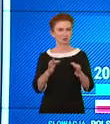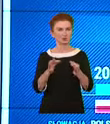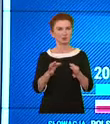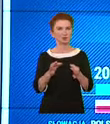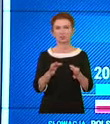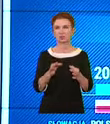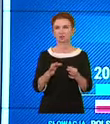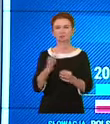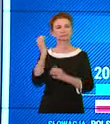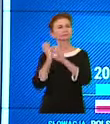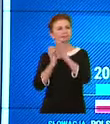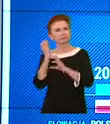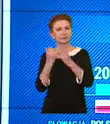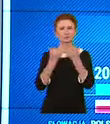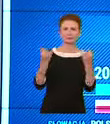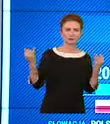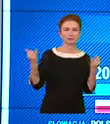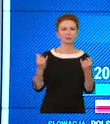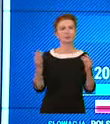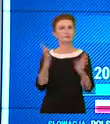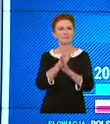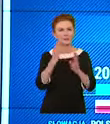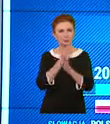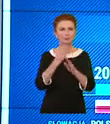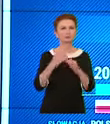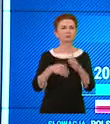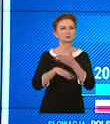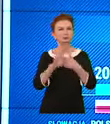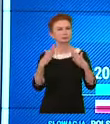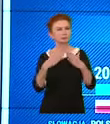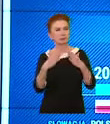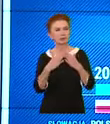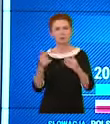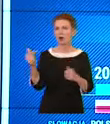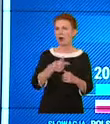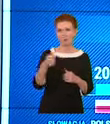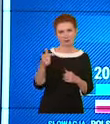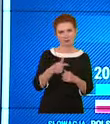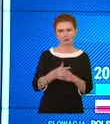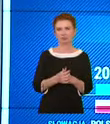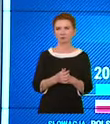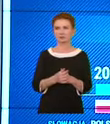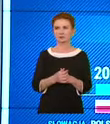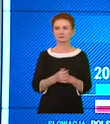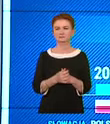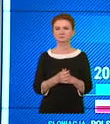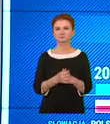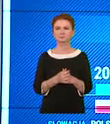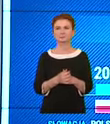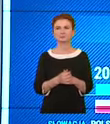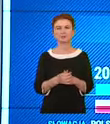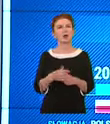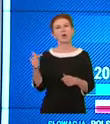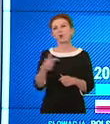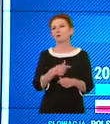środkach komunikacji publicznej czy na zewnątrz budynków już obowiązują. Obowiązują po